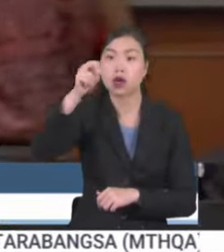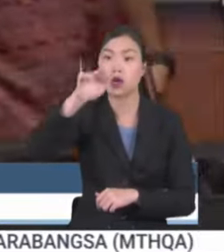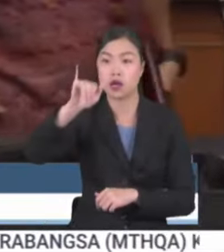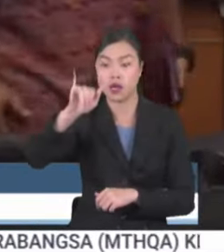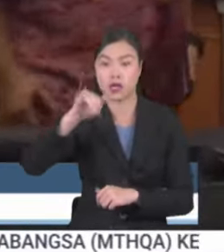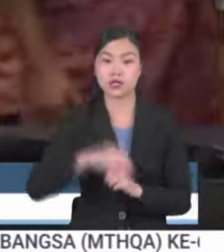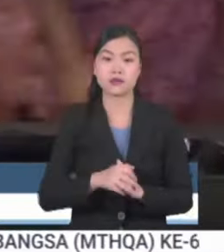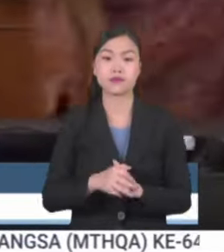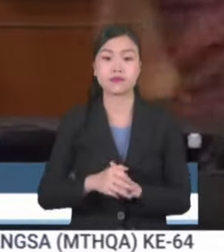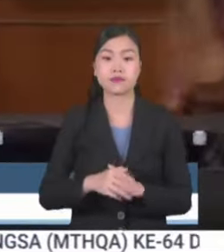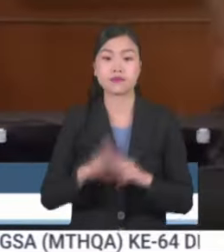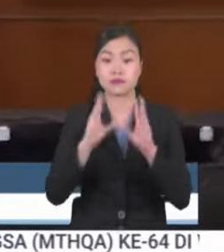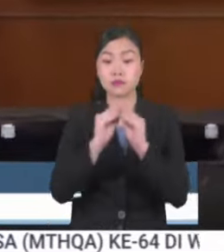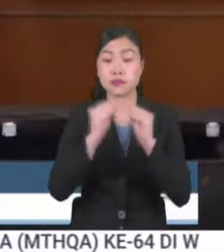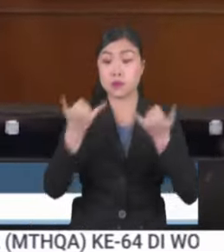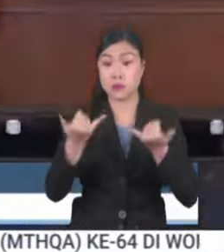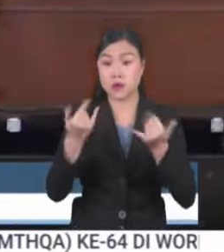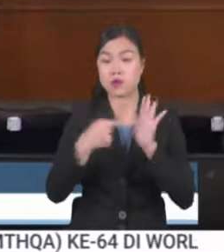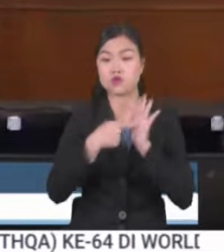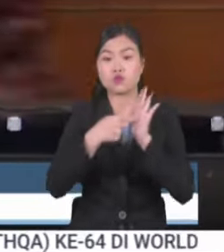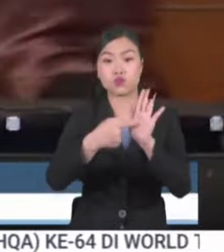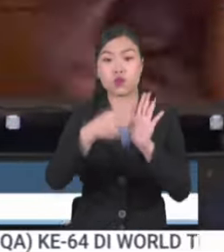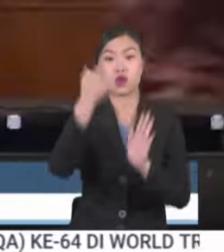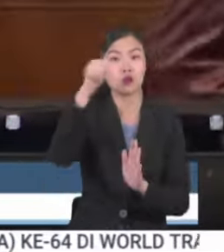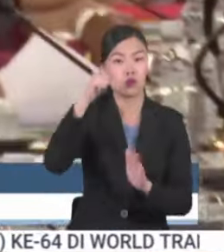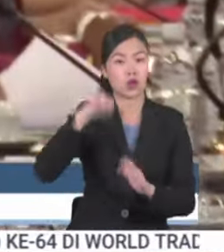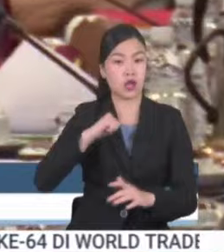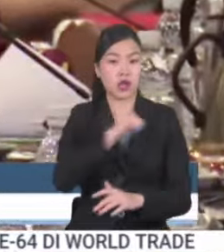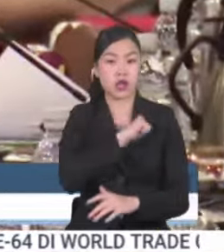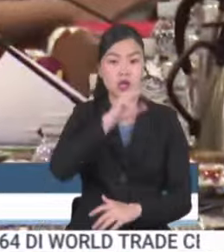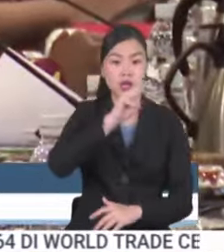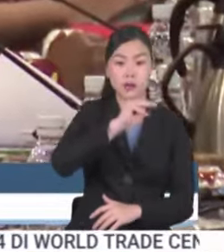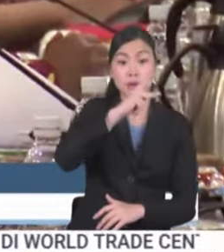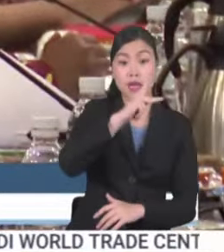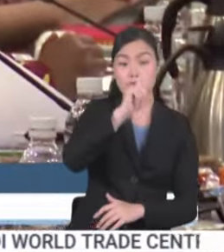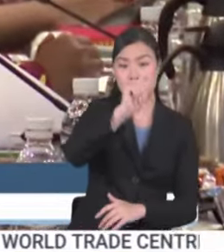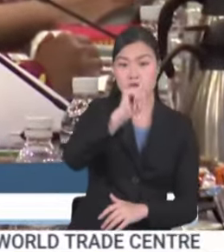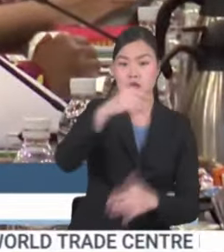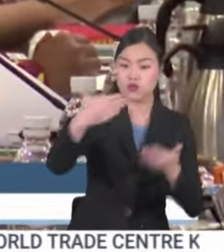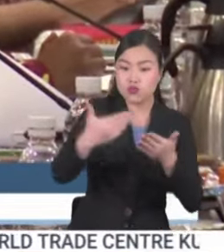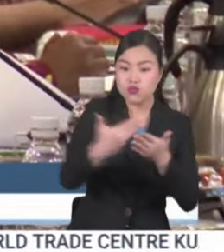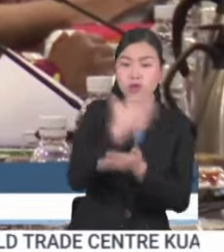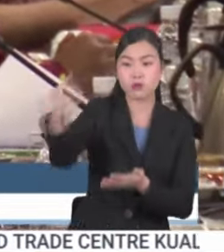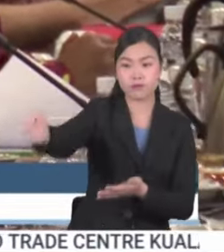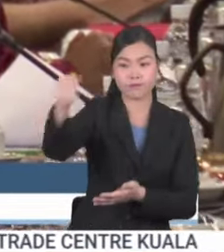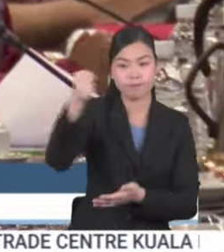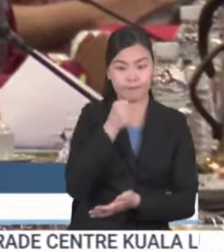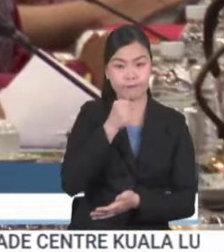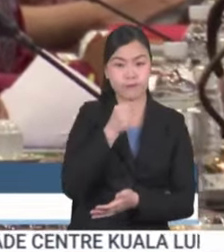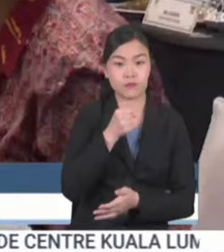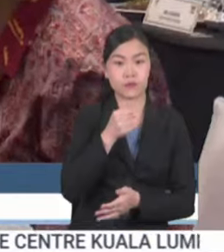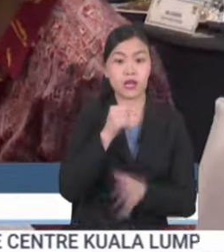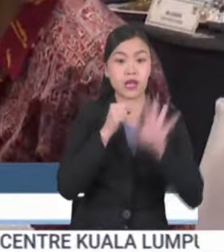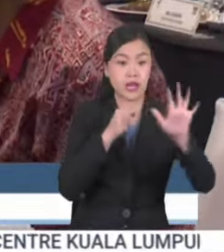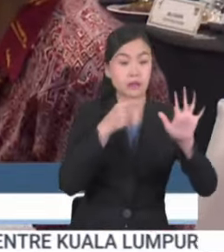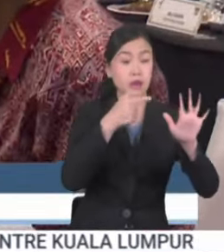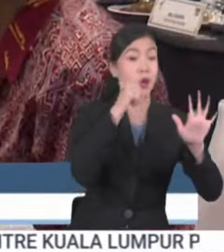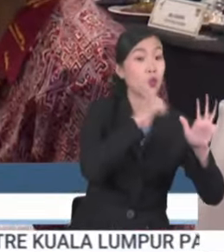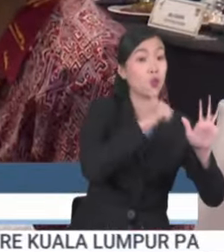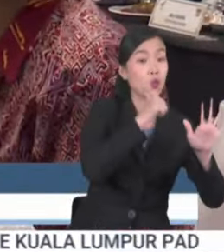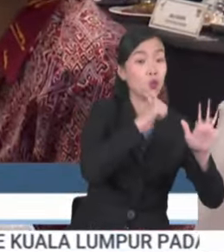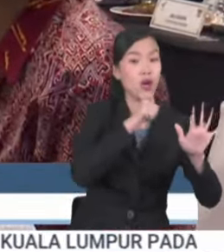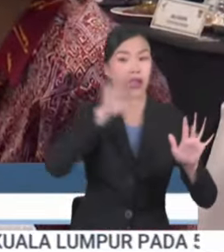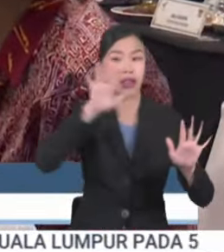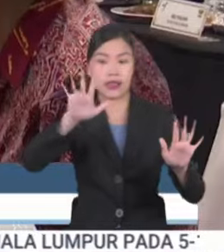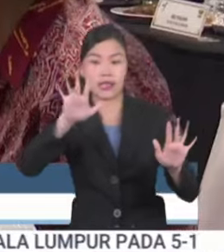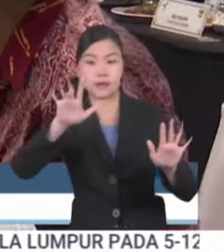Sarawak. Mesyuarat kali ini turut menampilkan 10 ahli MKT yang baru dilantik, iaitu 5 daripada sayap wanita dan 5 sayap